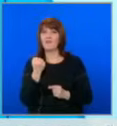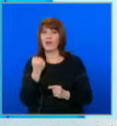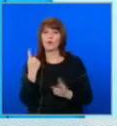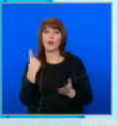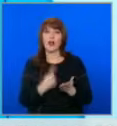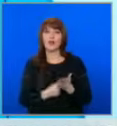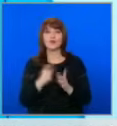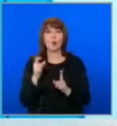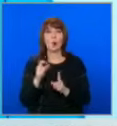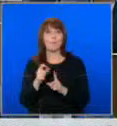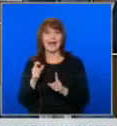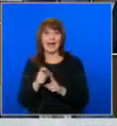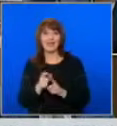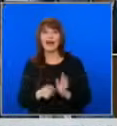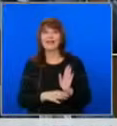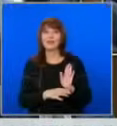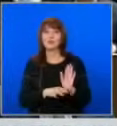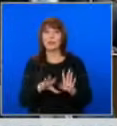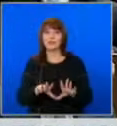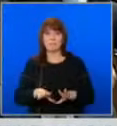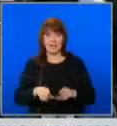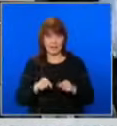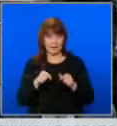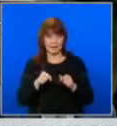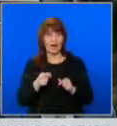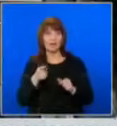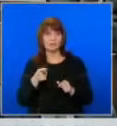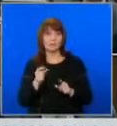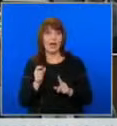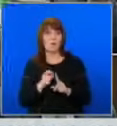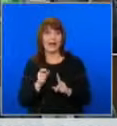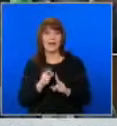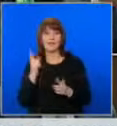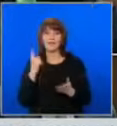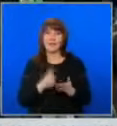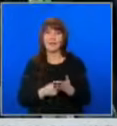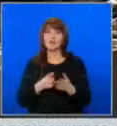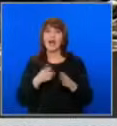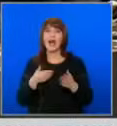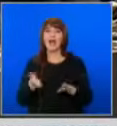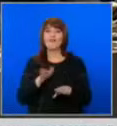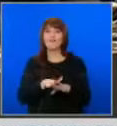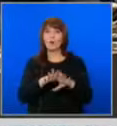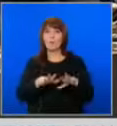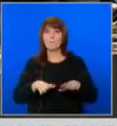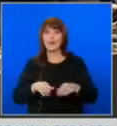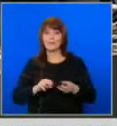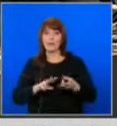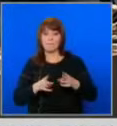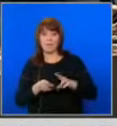президента румен радев депутатите приеха ветото което държавният глава наложи върху приетите промени в